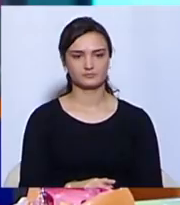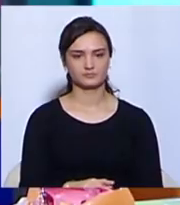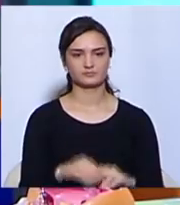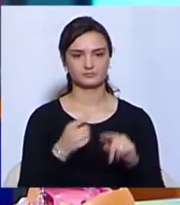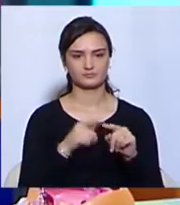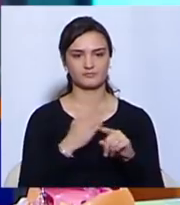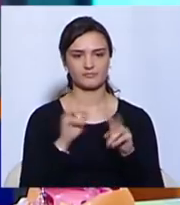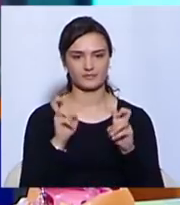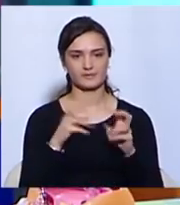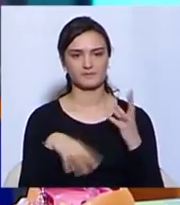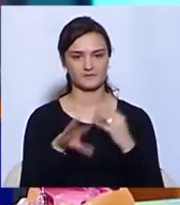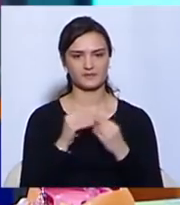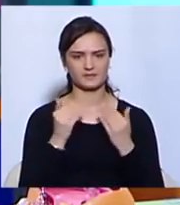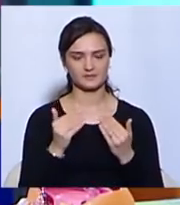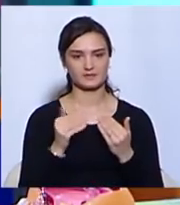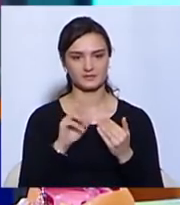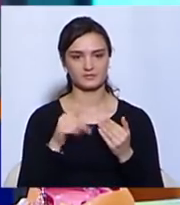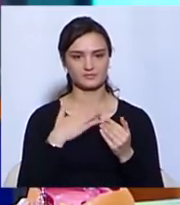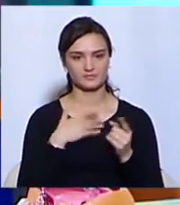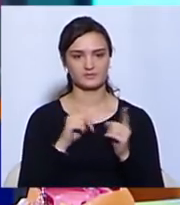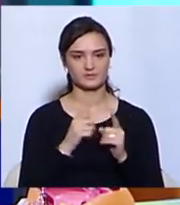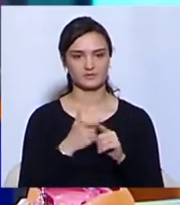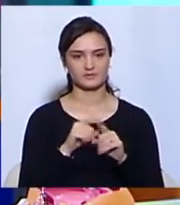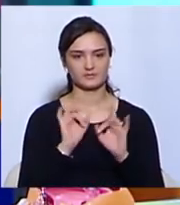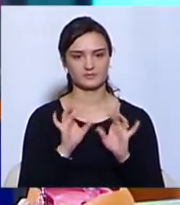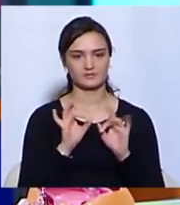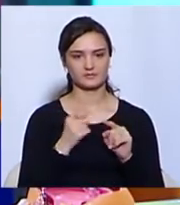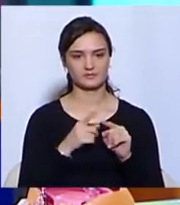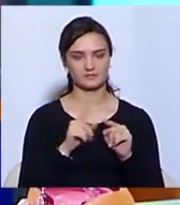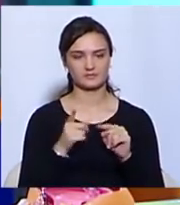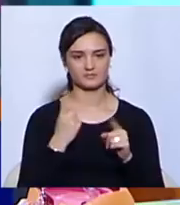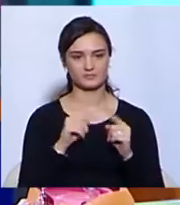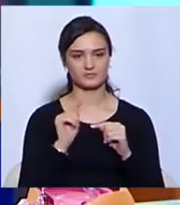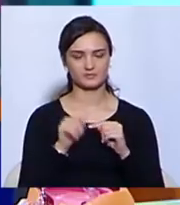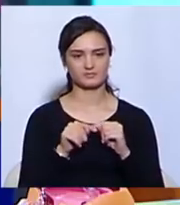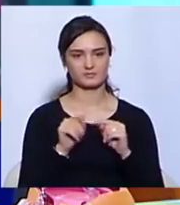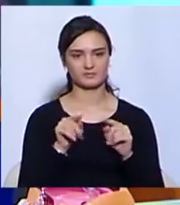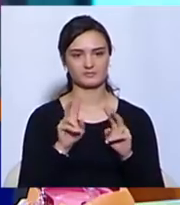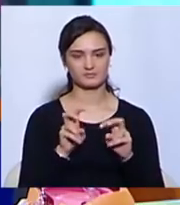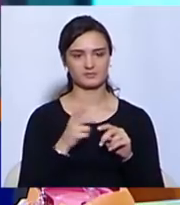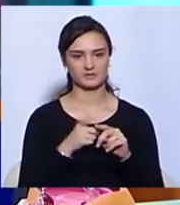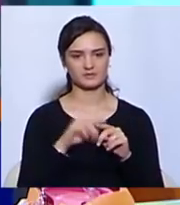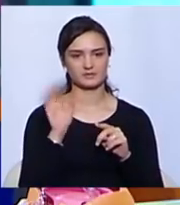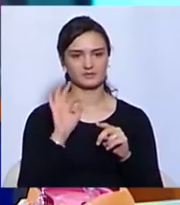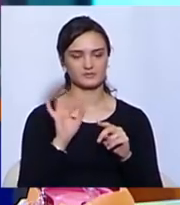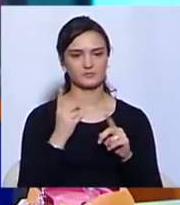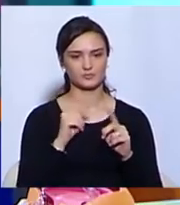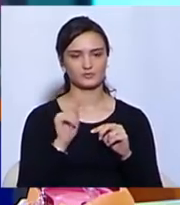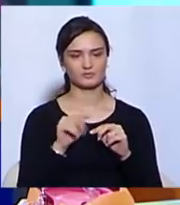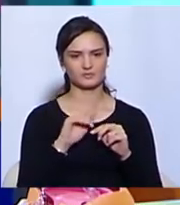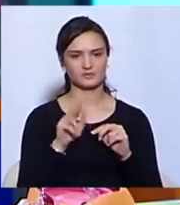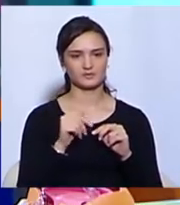ეს არის თემა, რომელიც ყველასია და ჩვენც ძალიან გვტკივა, ამიტომ უბრუნდებით ამ თემას. ძალიან ხშირად უბრუნდებით